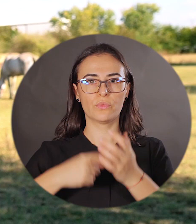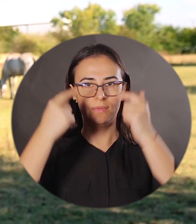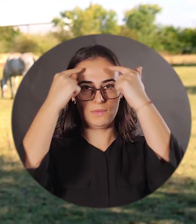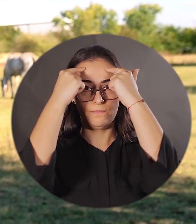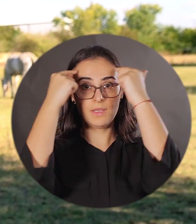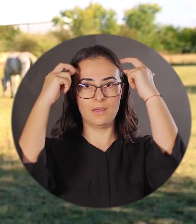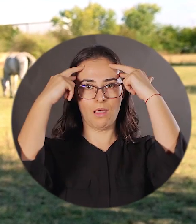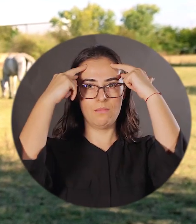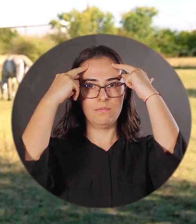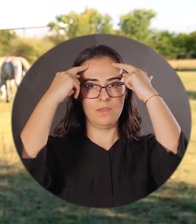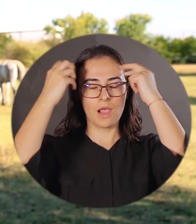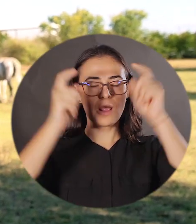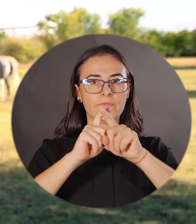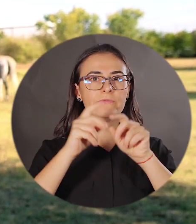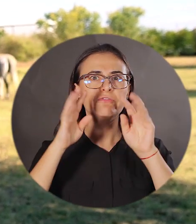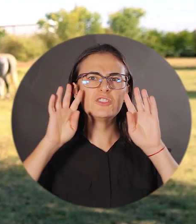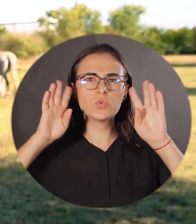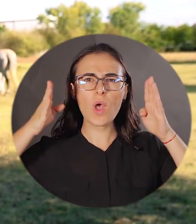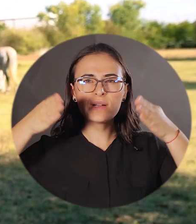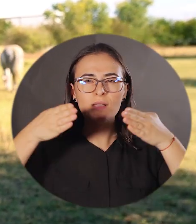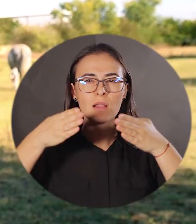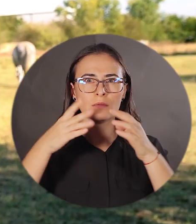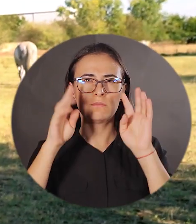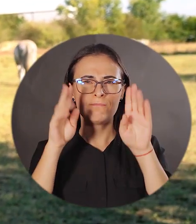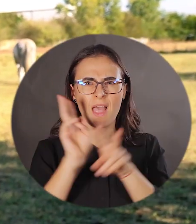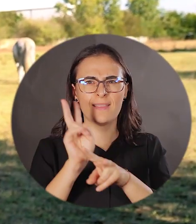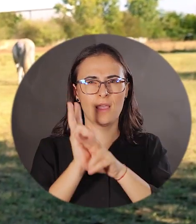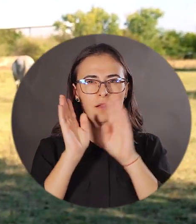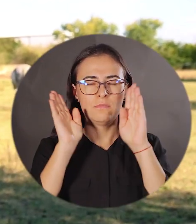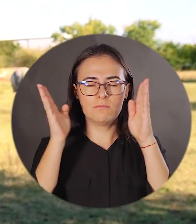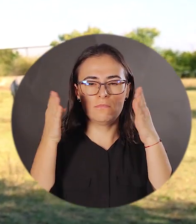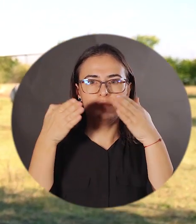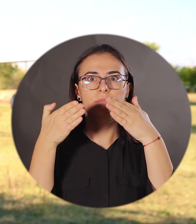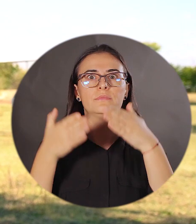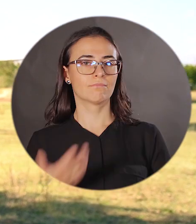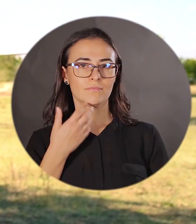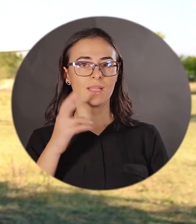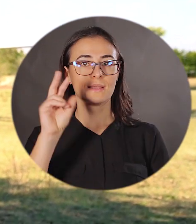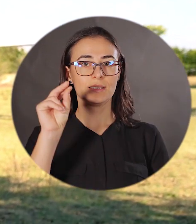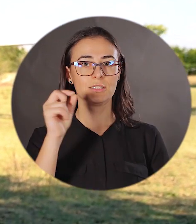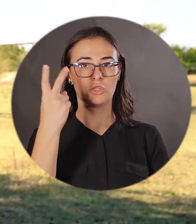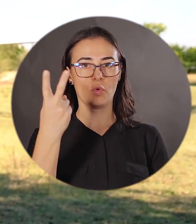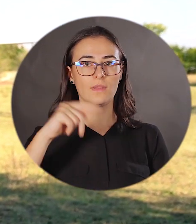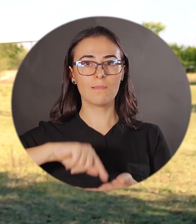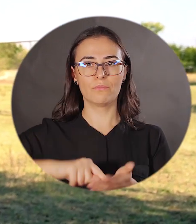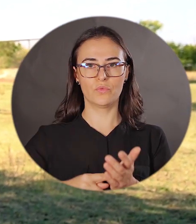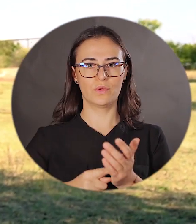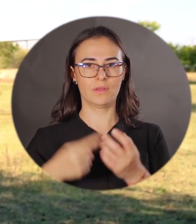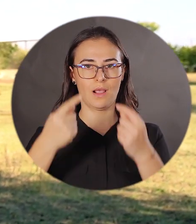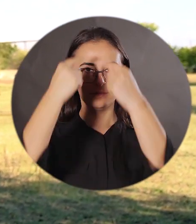realizat această tehnică de Bars, 32 de puncte prin care el a avut revelația că poate să schimbe